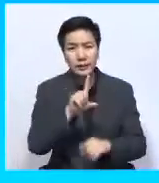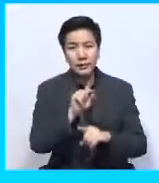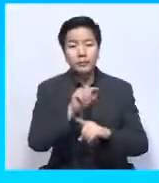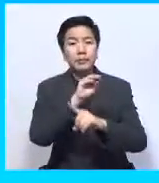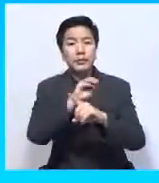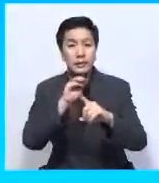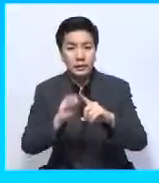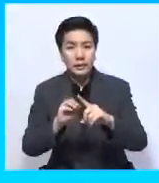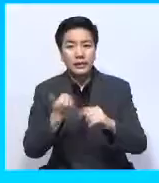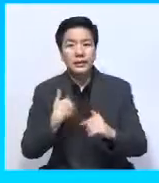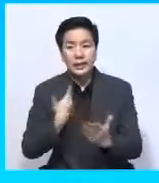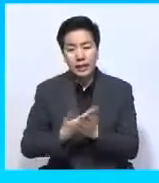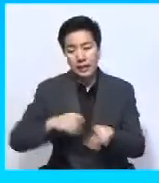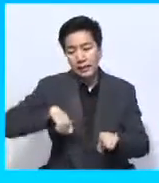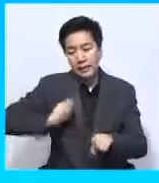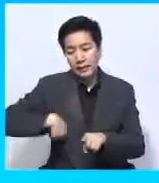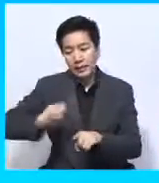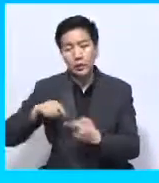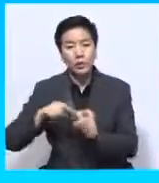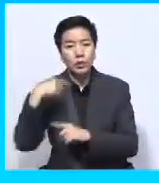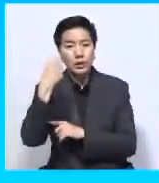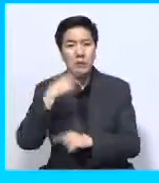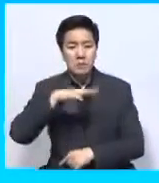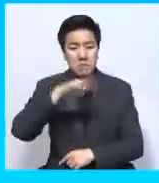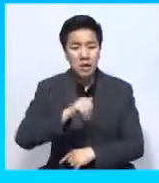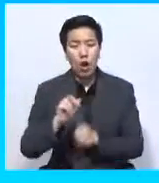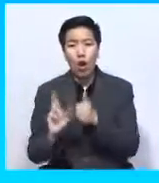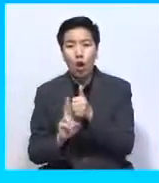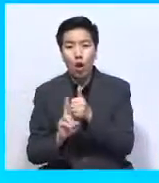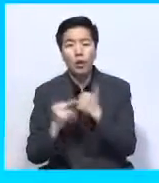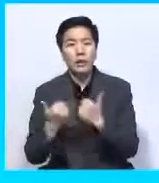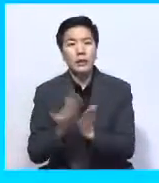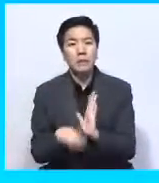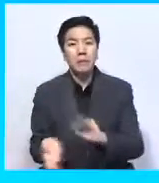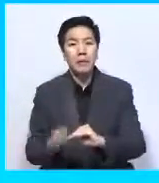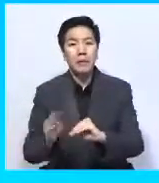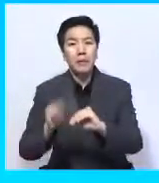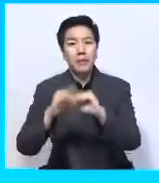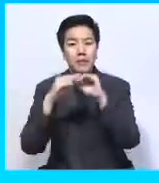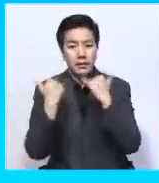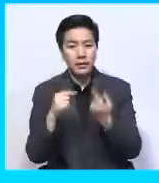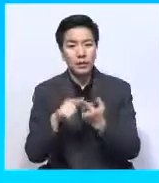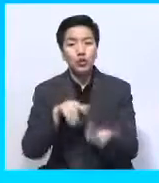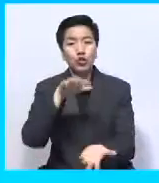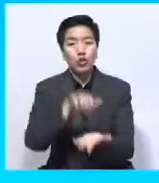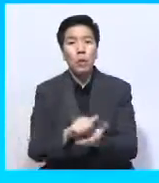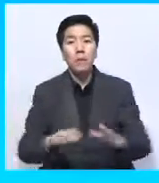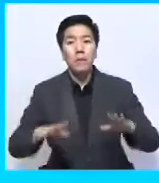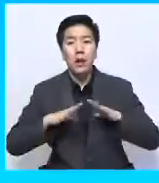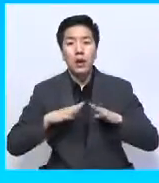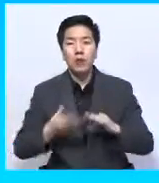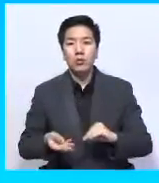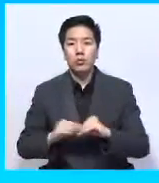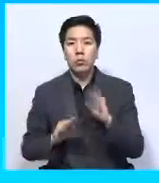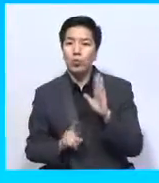20ค่ะขณะที่ยอดการใช้จ่ายที่เกิดขึ้นจากการท่องเที่ยวในเมืองรองก็ปรับเพิ่มสูงขึ้นด้วยนะคะยอดการจองที่พักในเมืองร